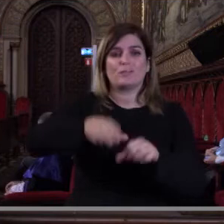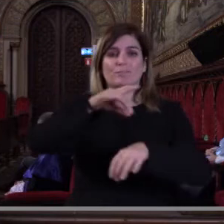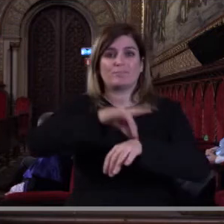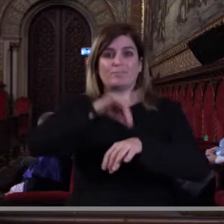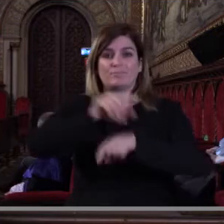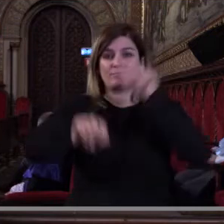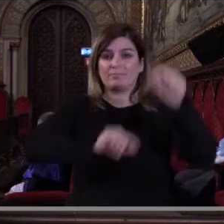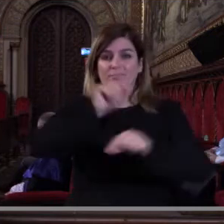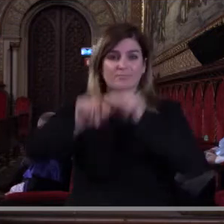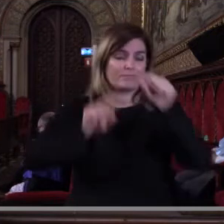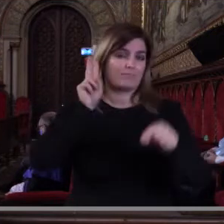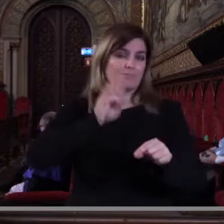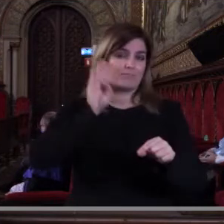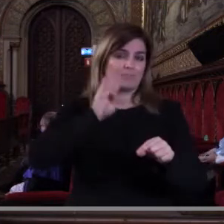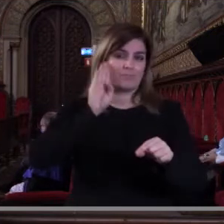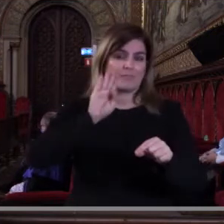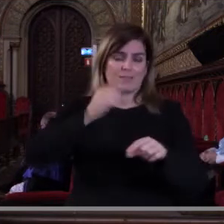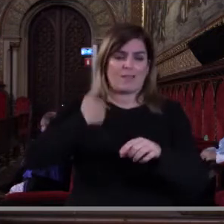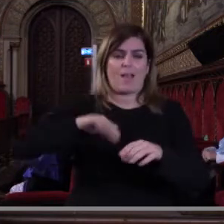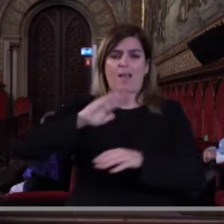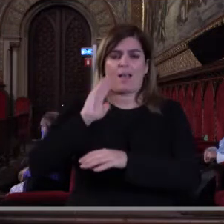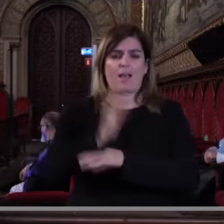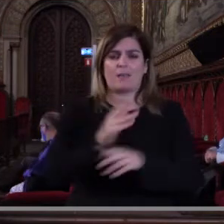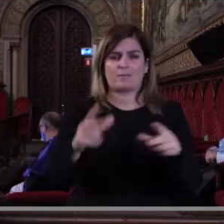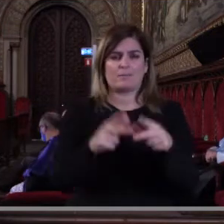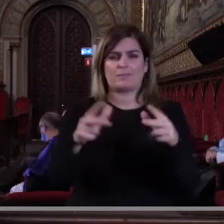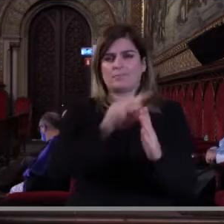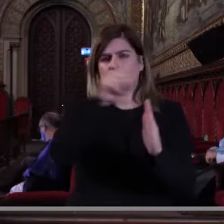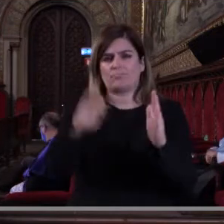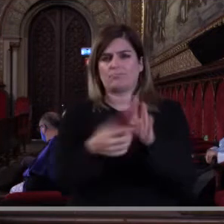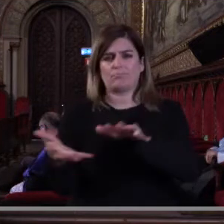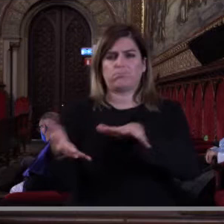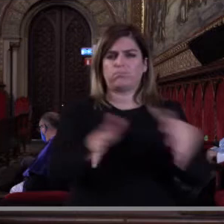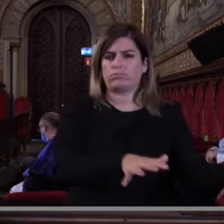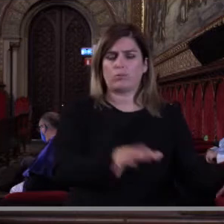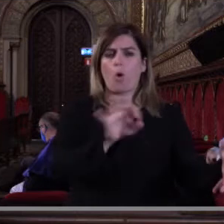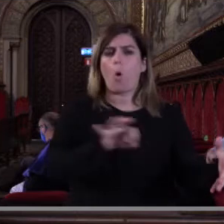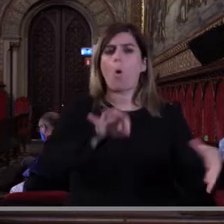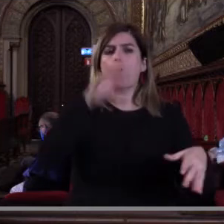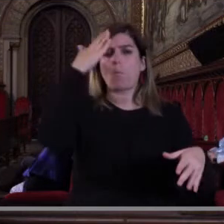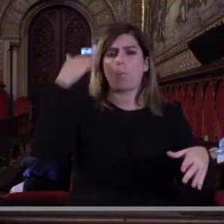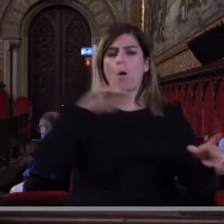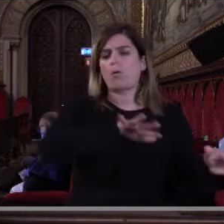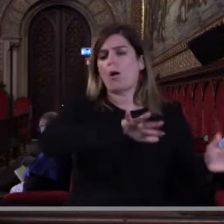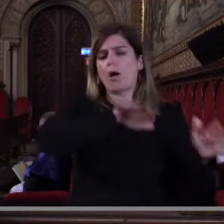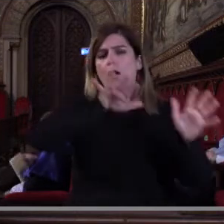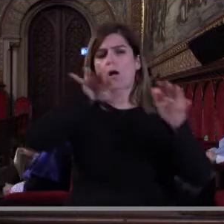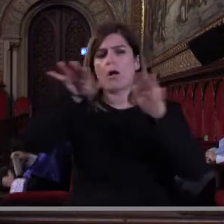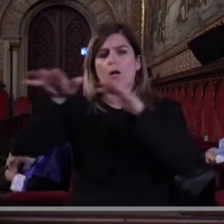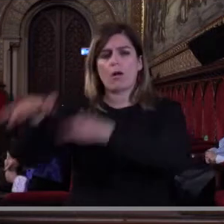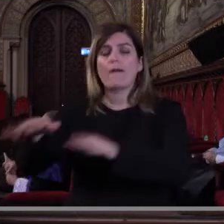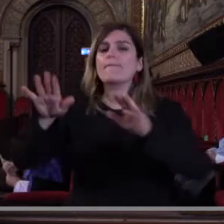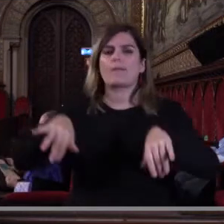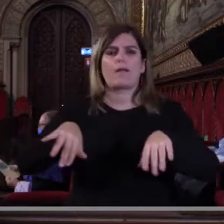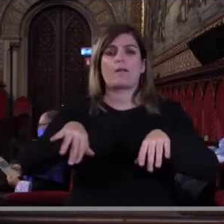vegada i una altra, han delmat poblacions senceres, han precipitat migracions de pobles i han decidit el